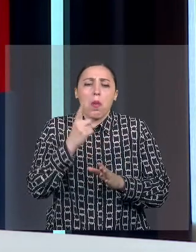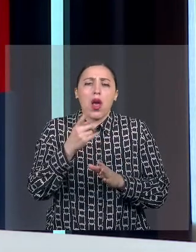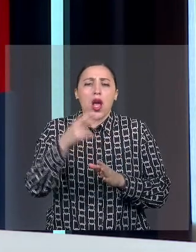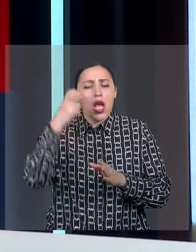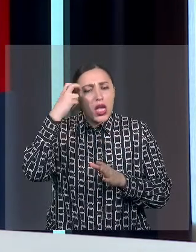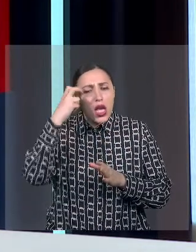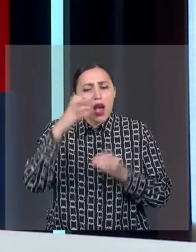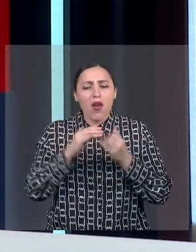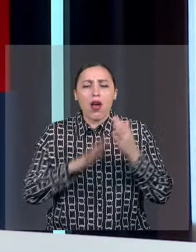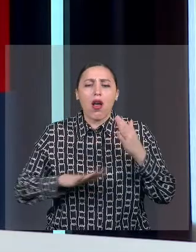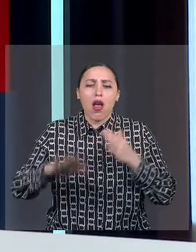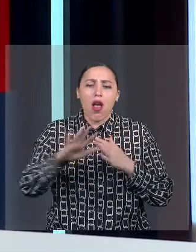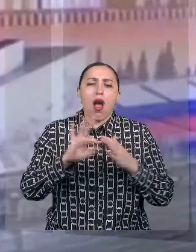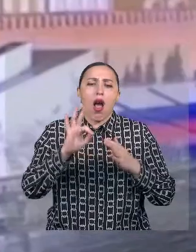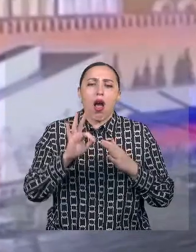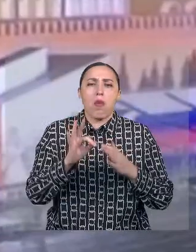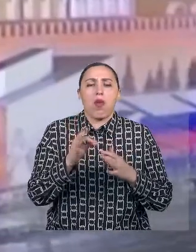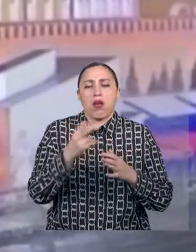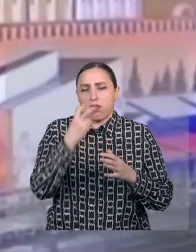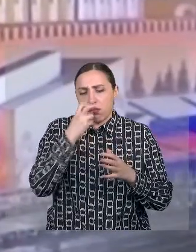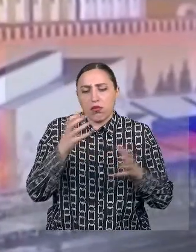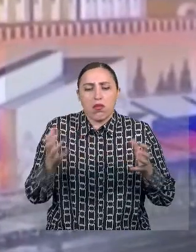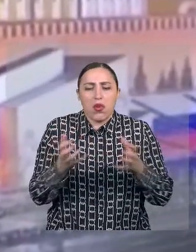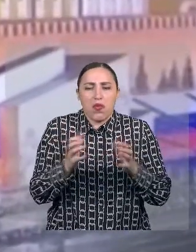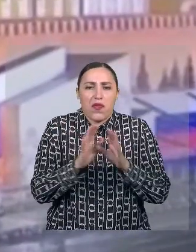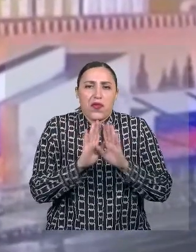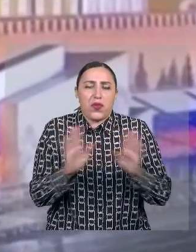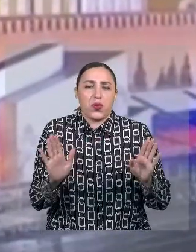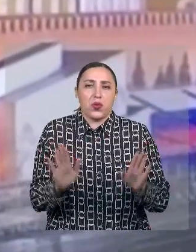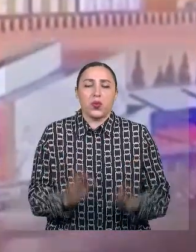տարածքն ազատագրելու համար։